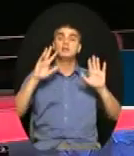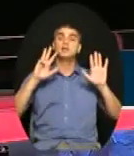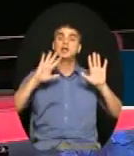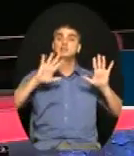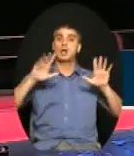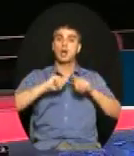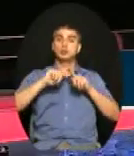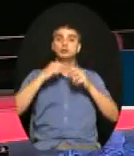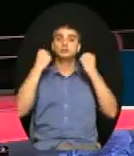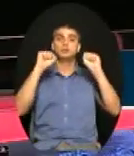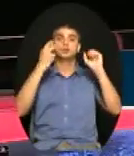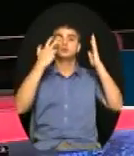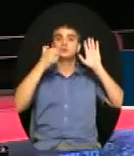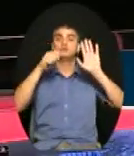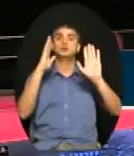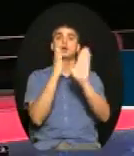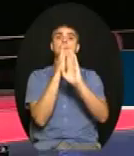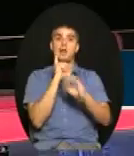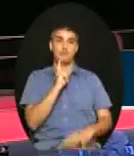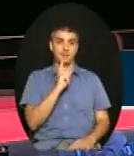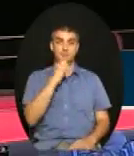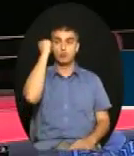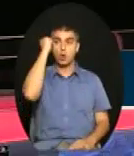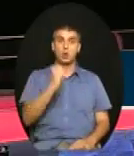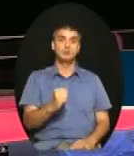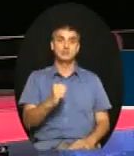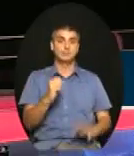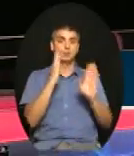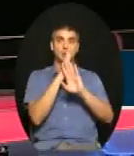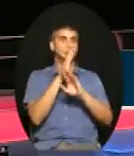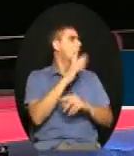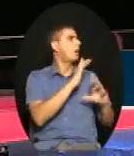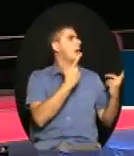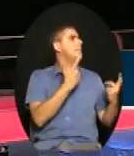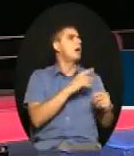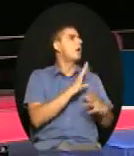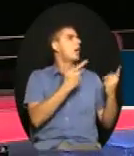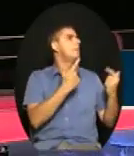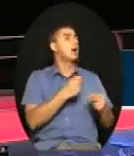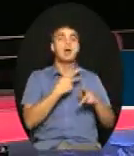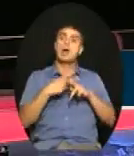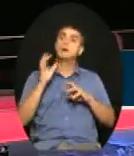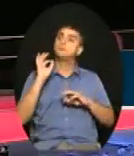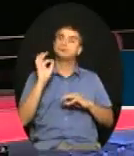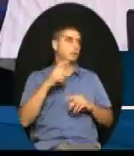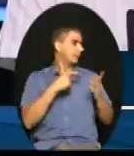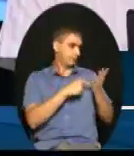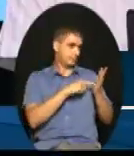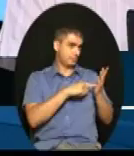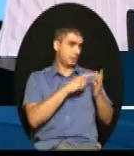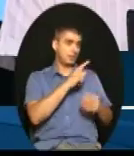שחררנו 86 מחבלים, רוצחים, טרוריסטים, שחררנו, רק כדי שיהיה מסע